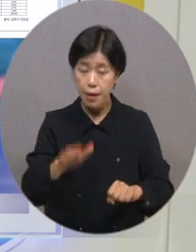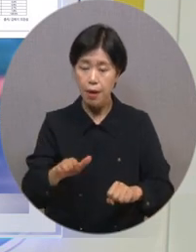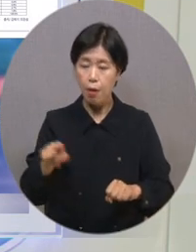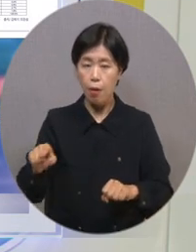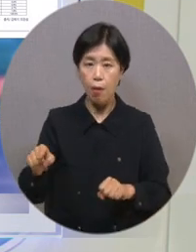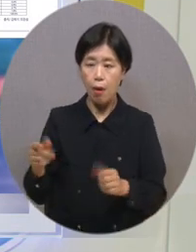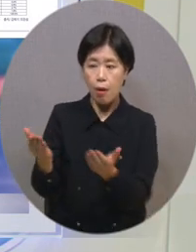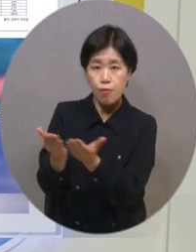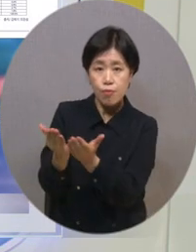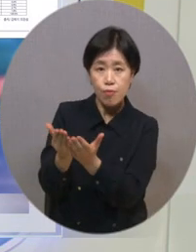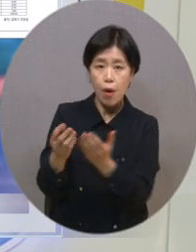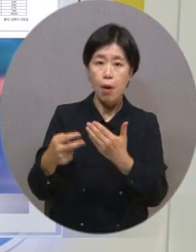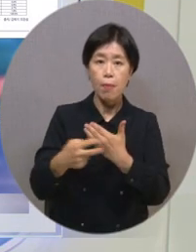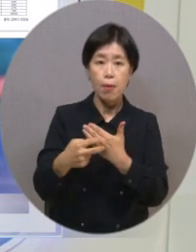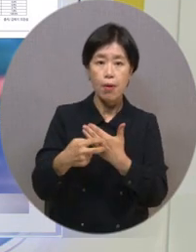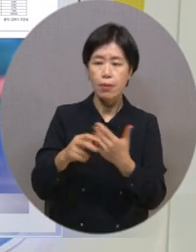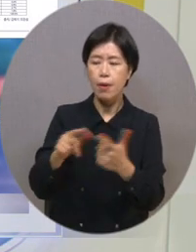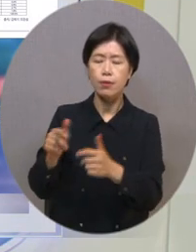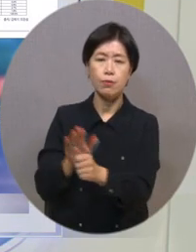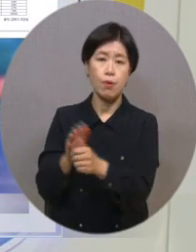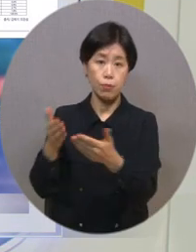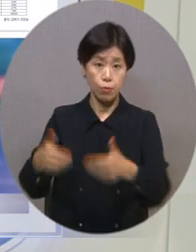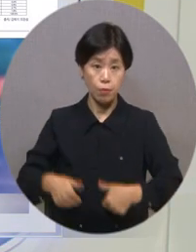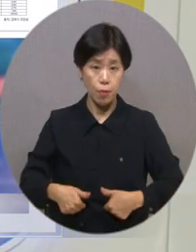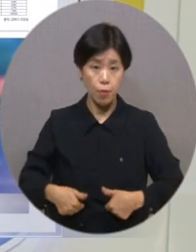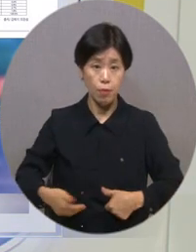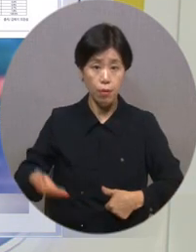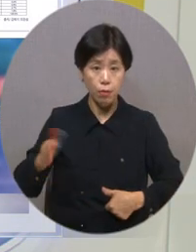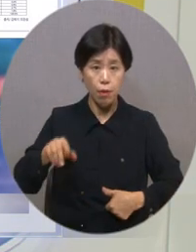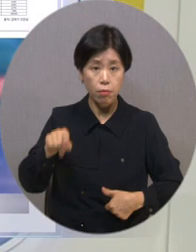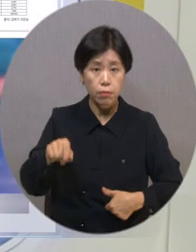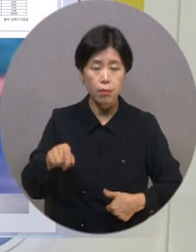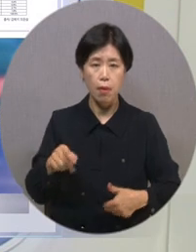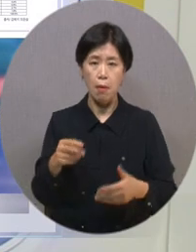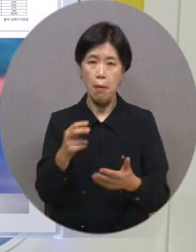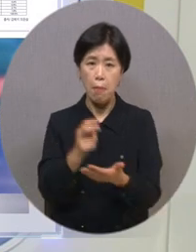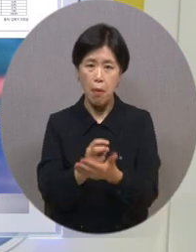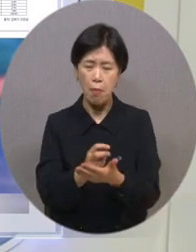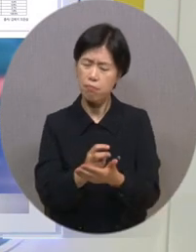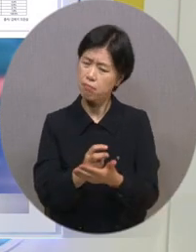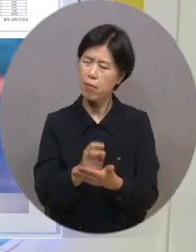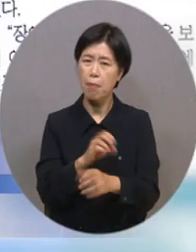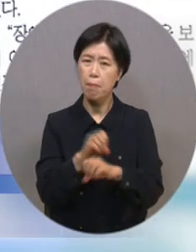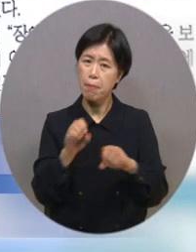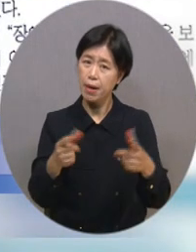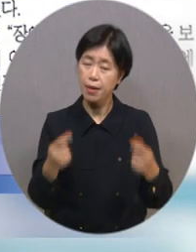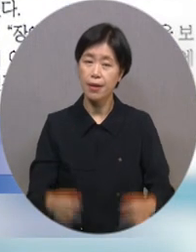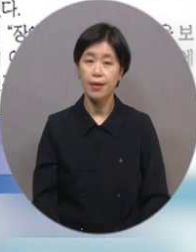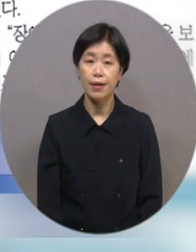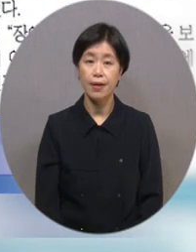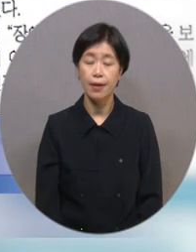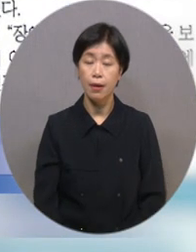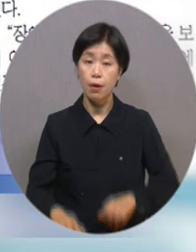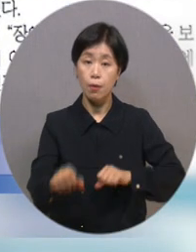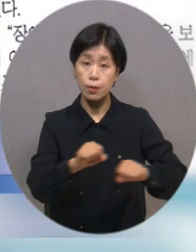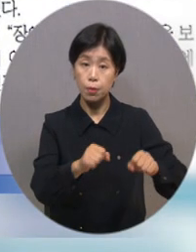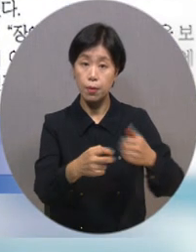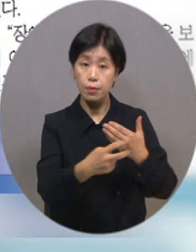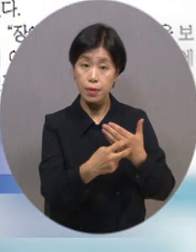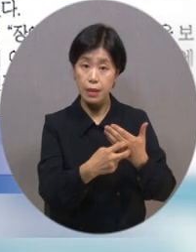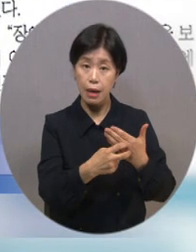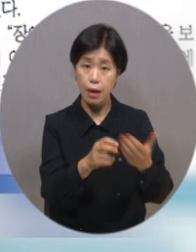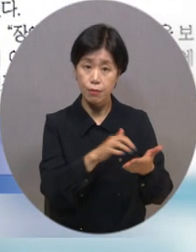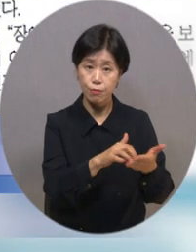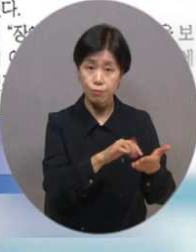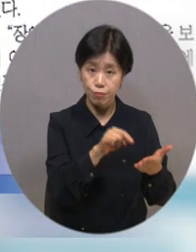필요한 제도이지 그런데이 제도가 유명 무실한 제도가 된게 아닌가 싶습니다이 활동 의사수 대비